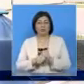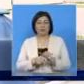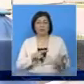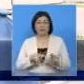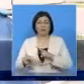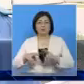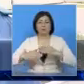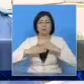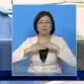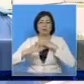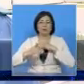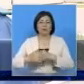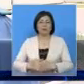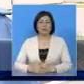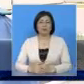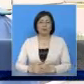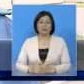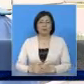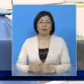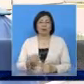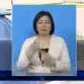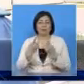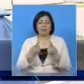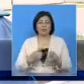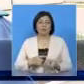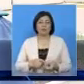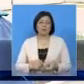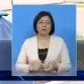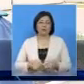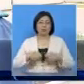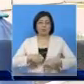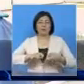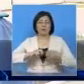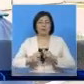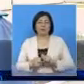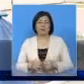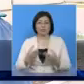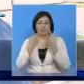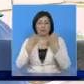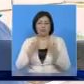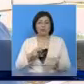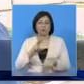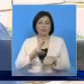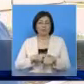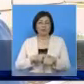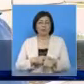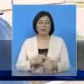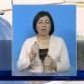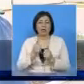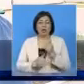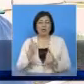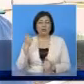территории, проводят. Значит, при обнаружении правонарушений сразу сообщают сотруднику полиции. Рейды проводятся еженедельно